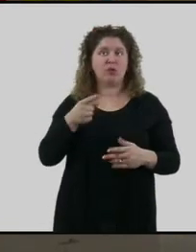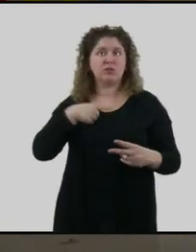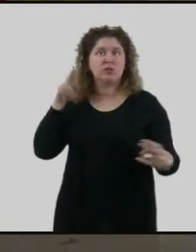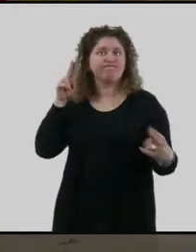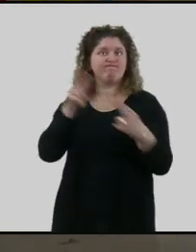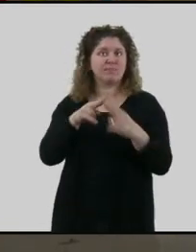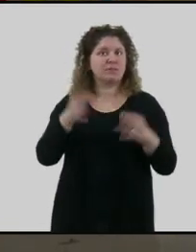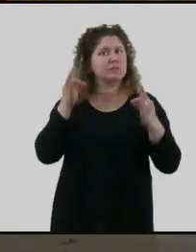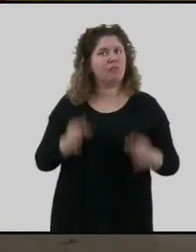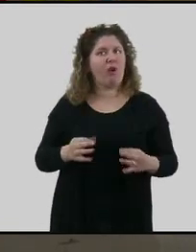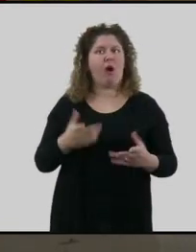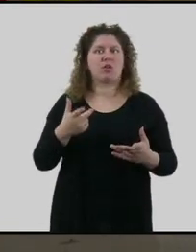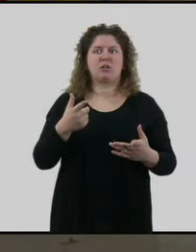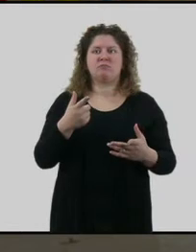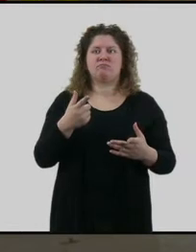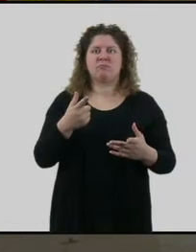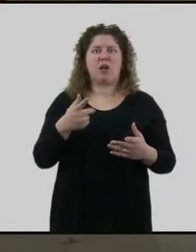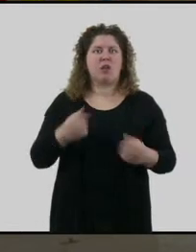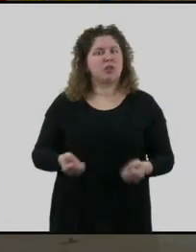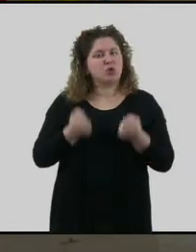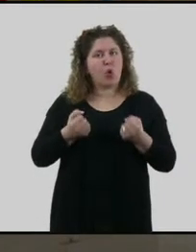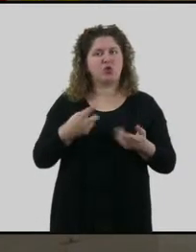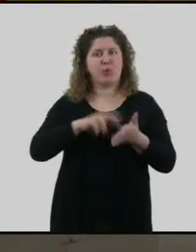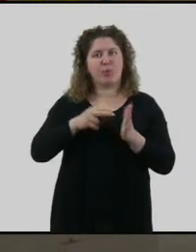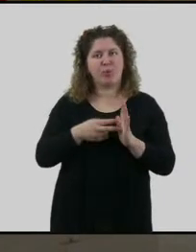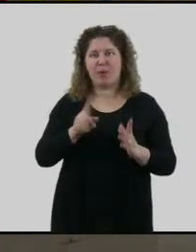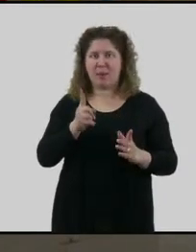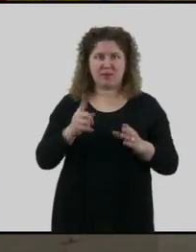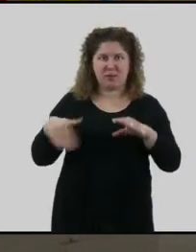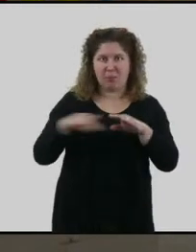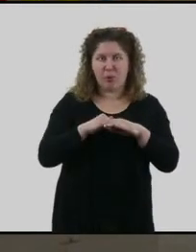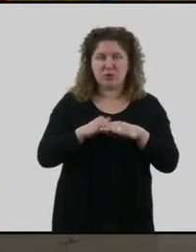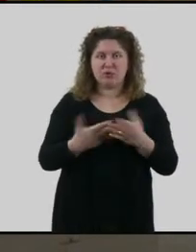sa stvarnim, realnim životnim teškoćama, problem nezaposlenosti,